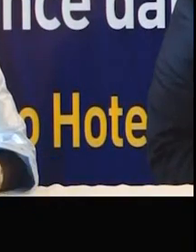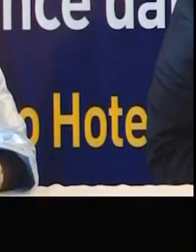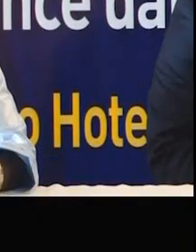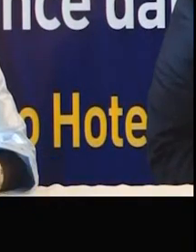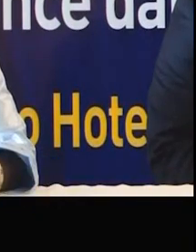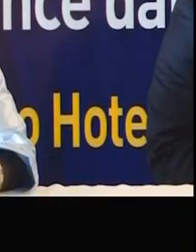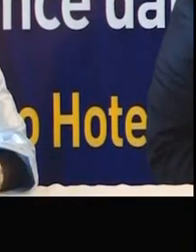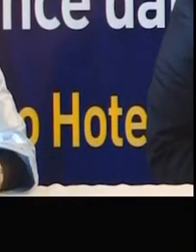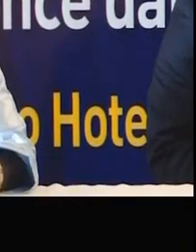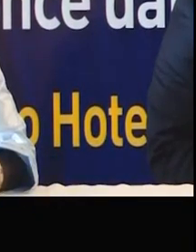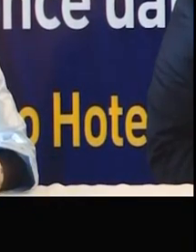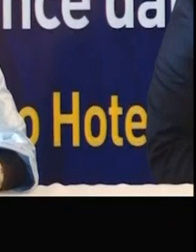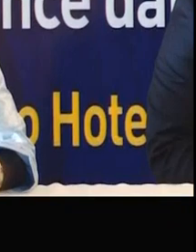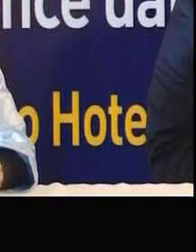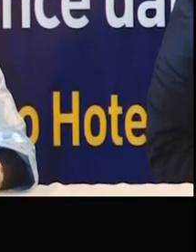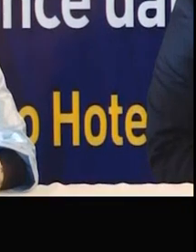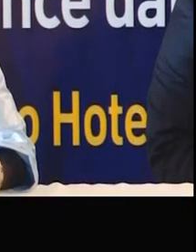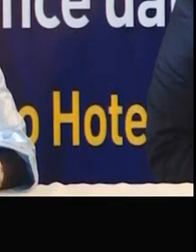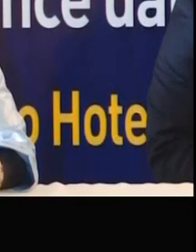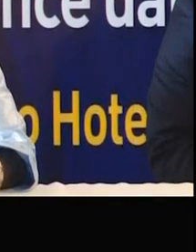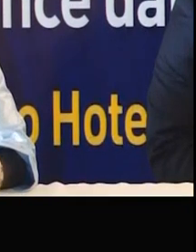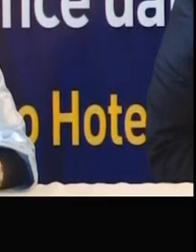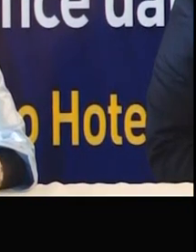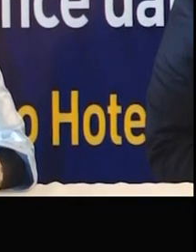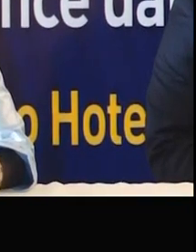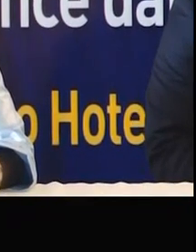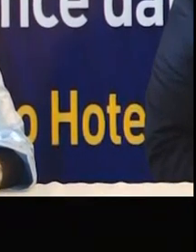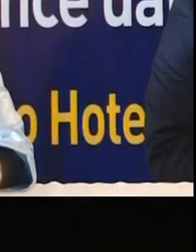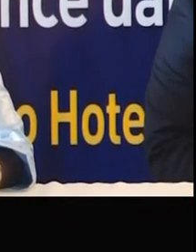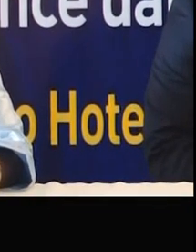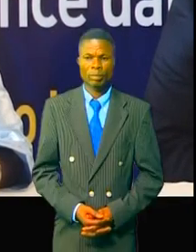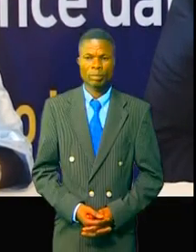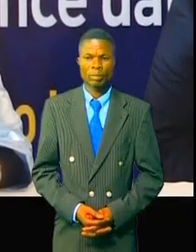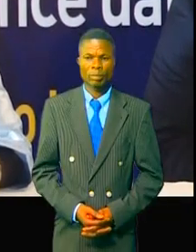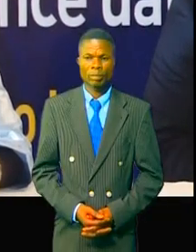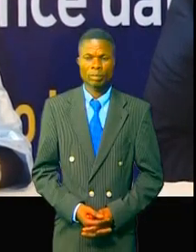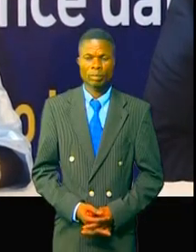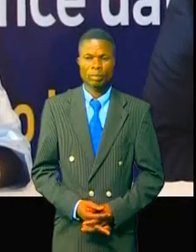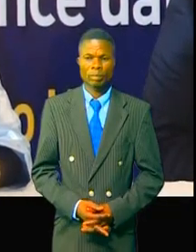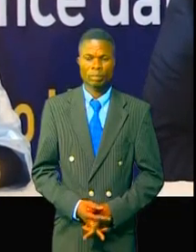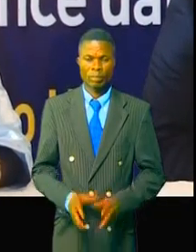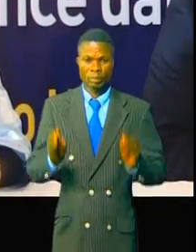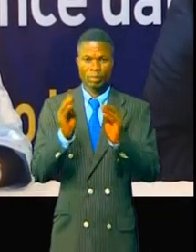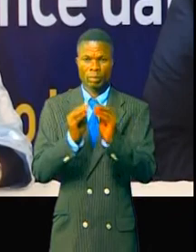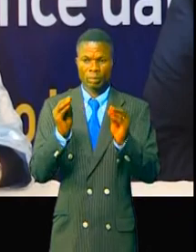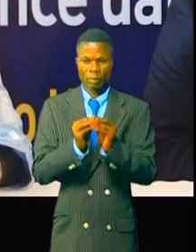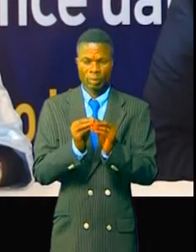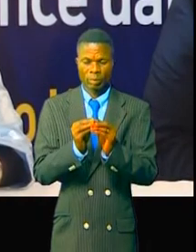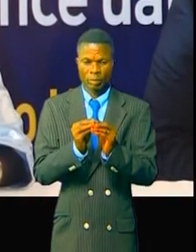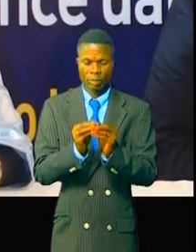sur le grand barrage de la renaissance éthiopienne la réunion visait à